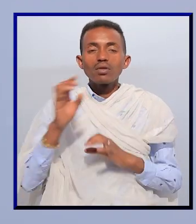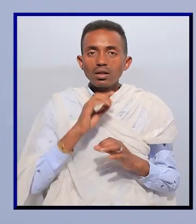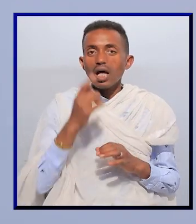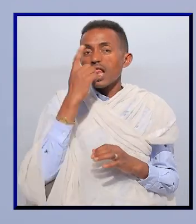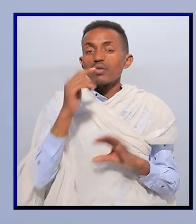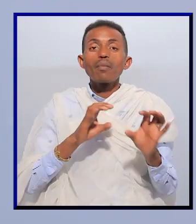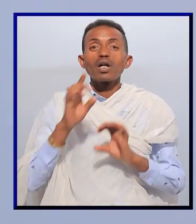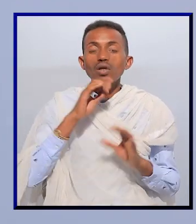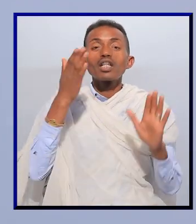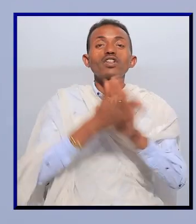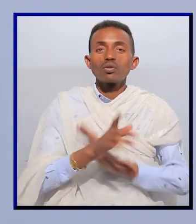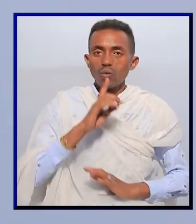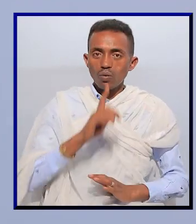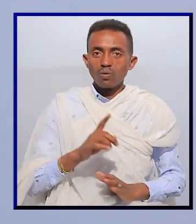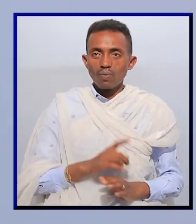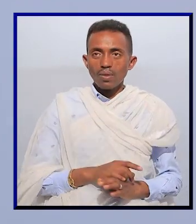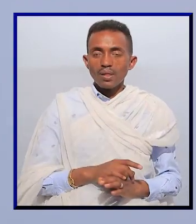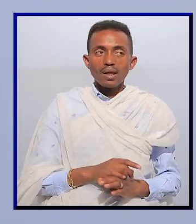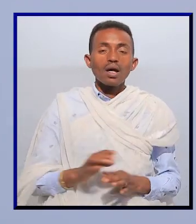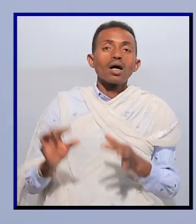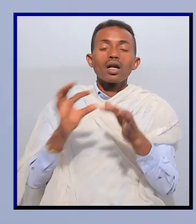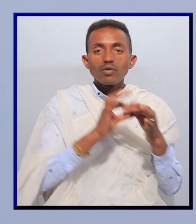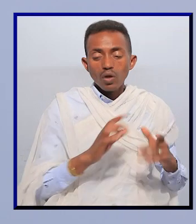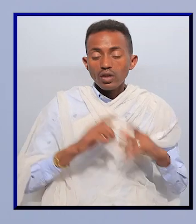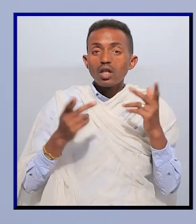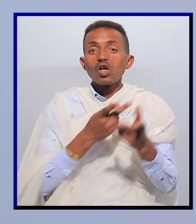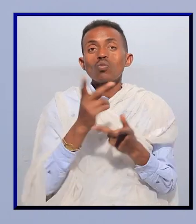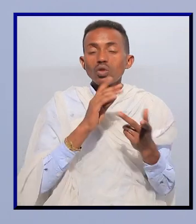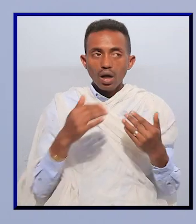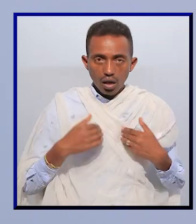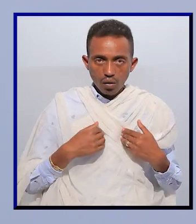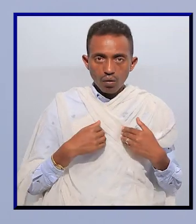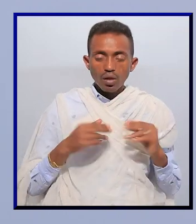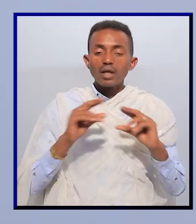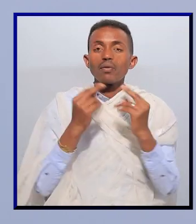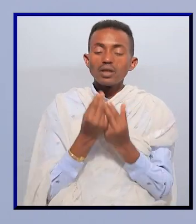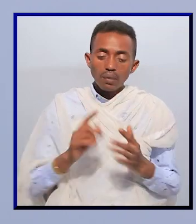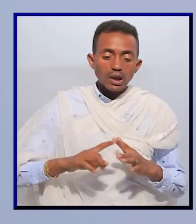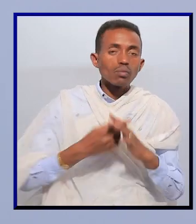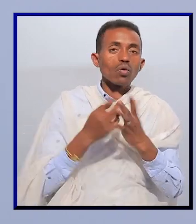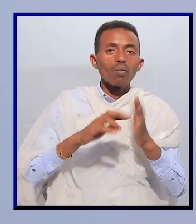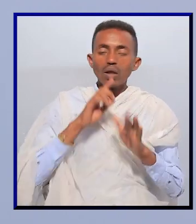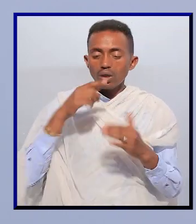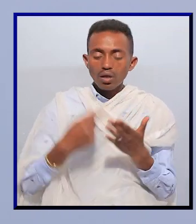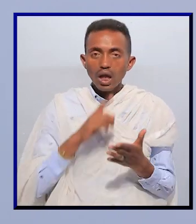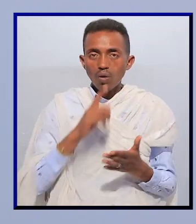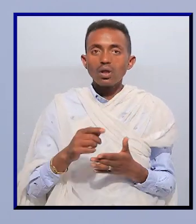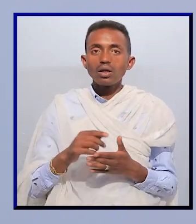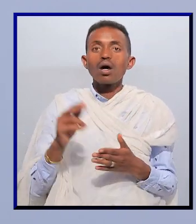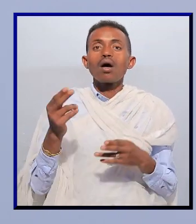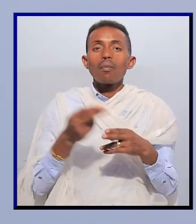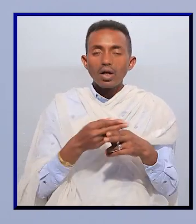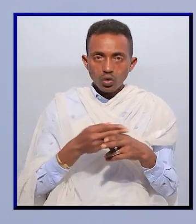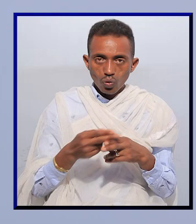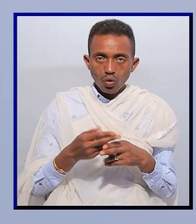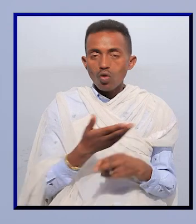ምናምን በማድረግ ነው እንትን የተፈጸመው። ስለዚህ ህብረተሰቡ ትልቅ ቦታ አለው ከቤተሰብ ጀምሮ ማለት ነው። እንግዲህ ይሄን ነው ባጭሩ